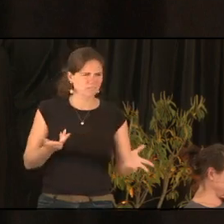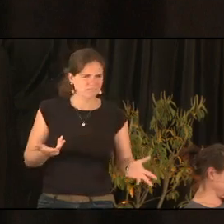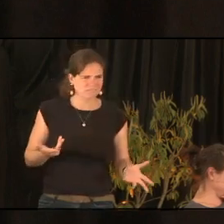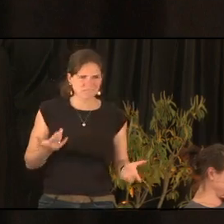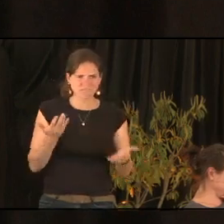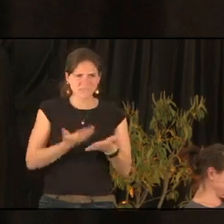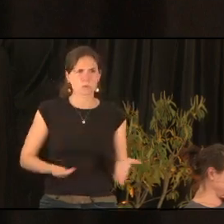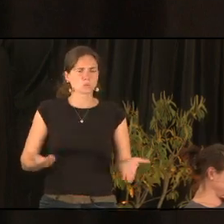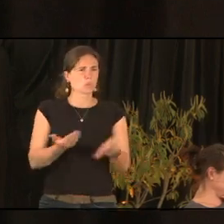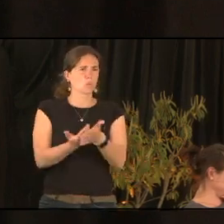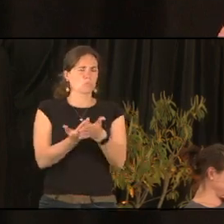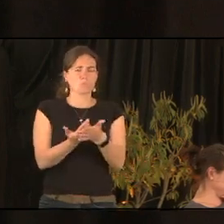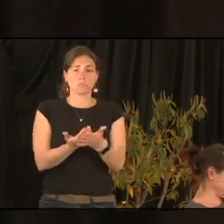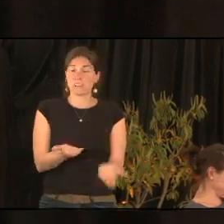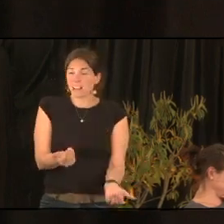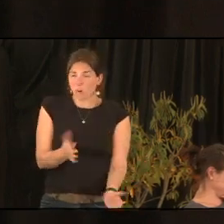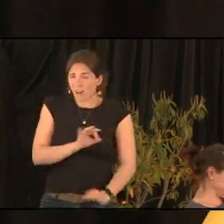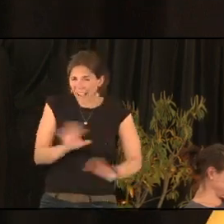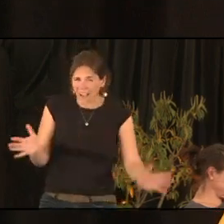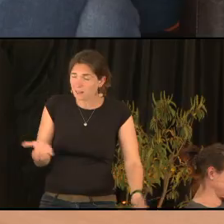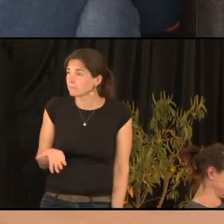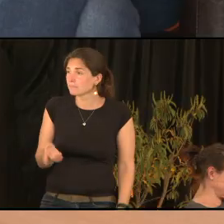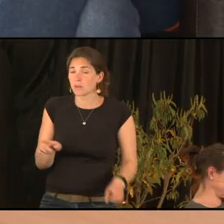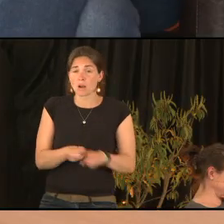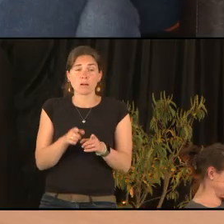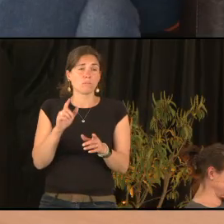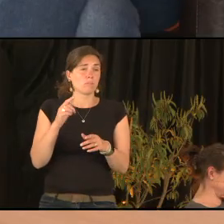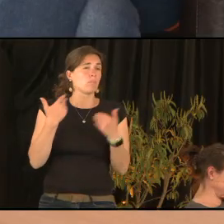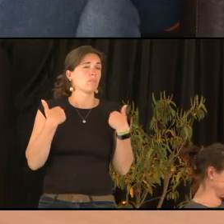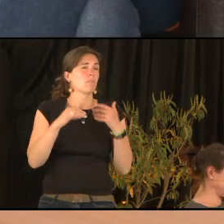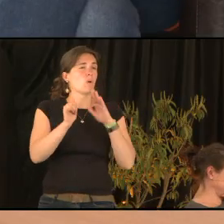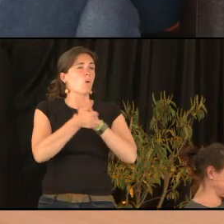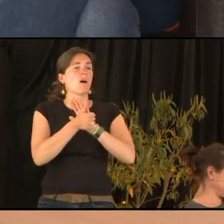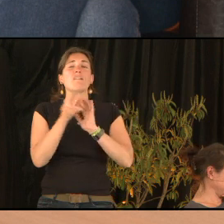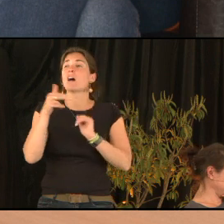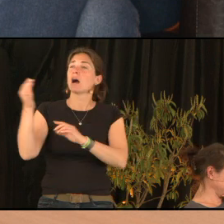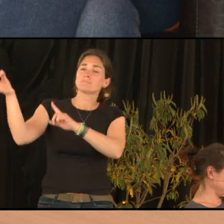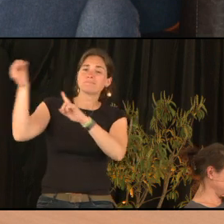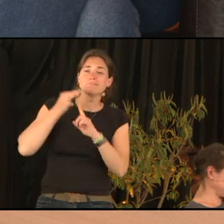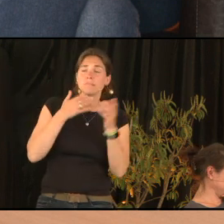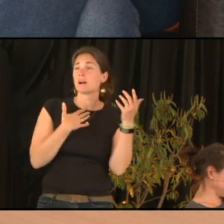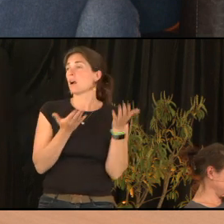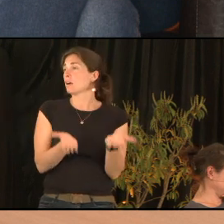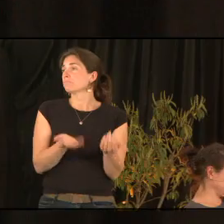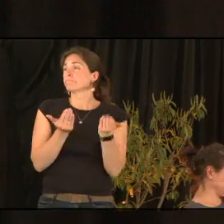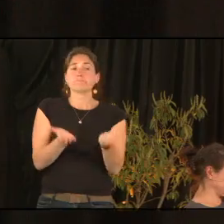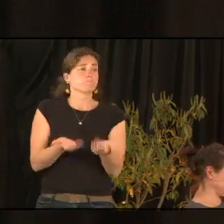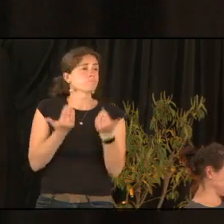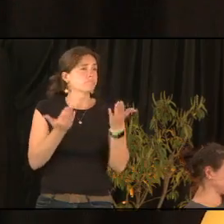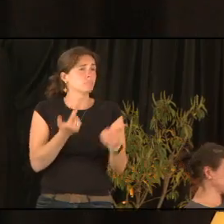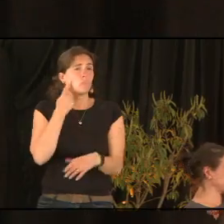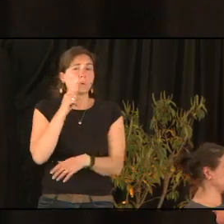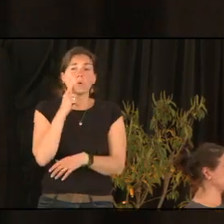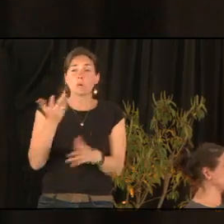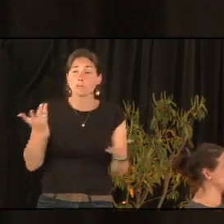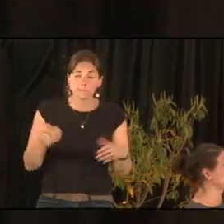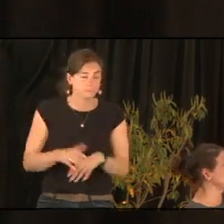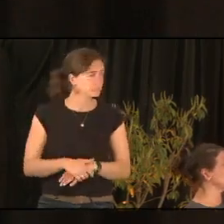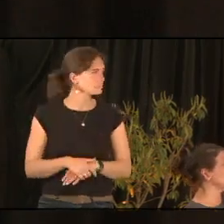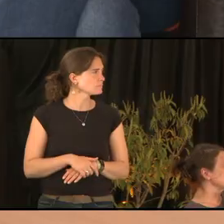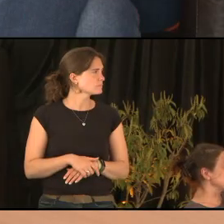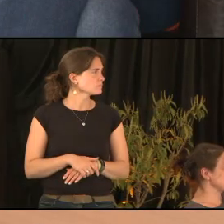etc. Et il faut savoir que les deux militaires qui sont là au départ, au tout départ, avant que le troisième soit élitreillé, leur rôle,